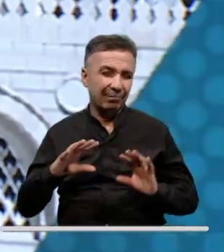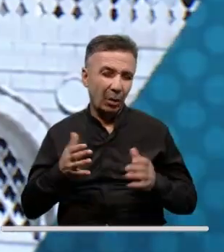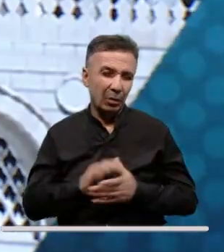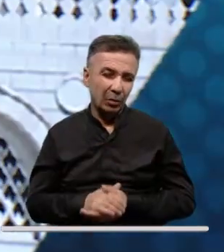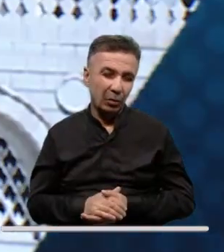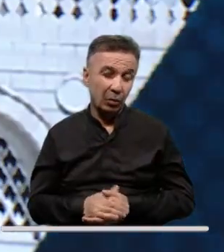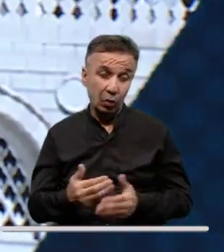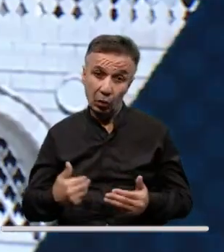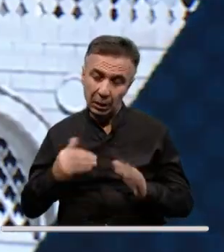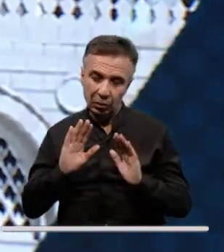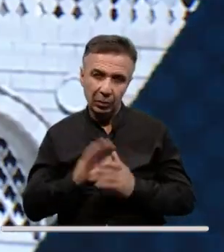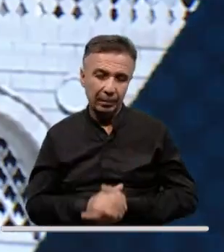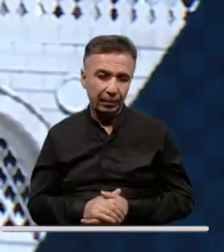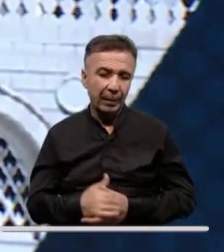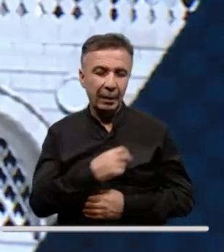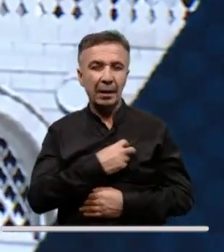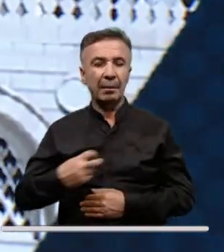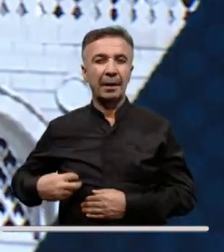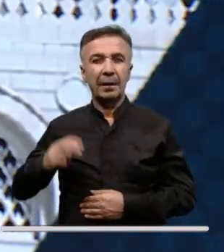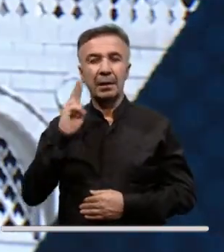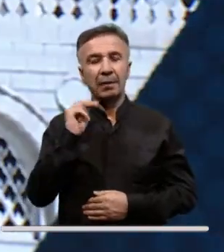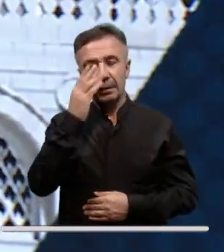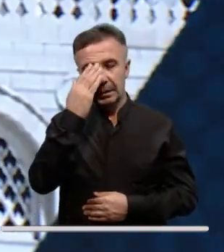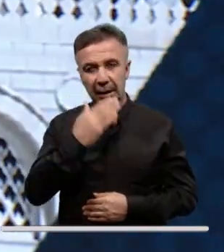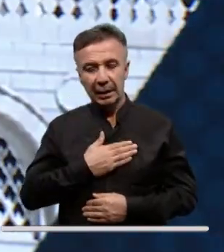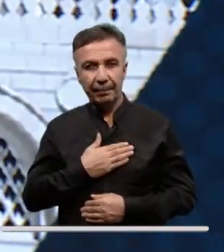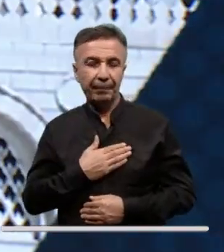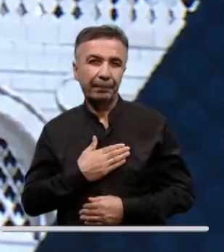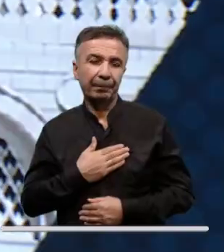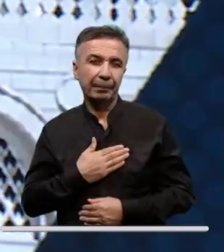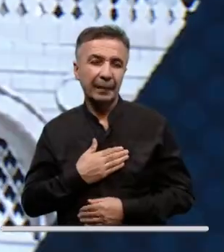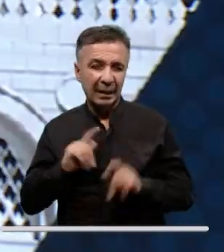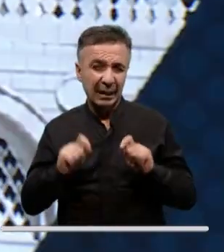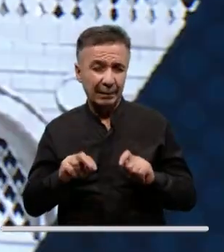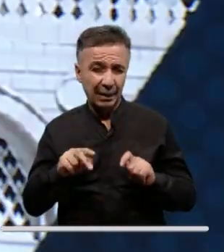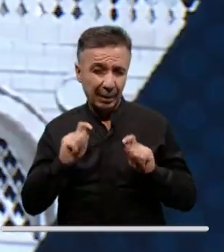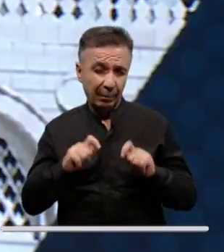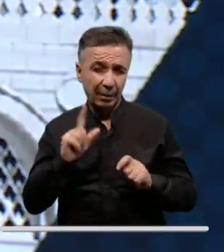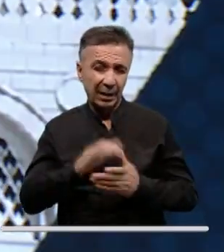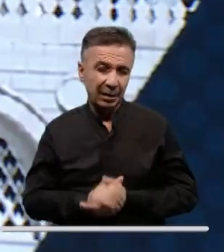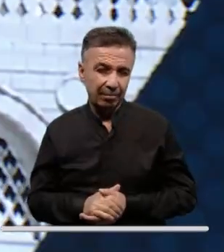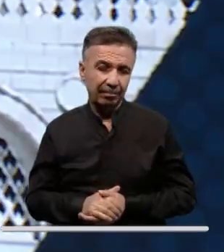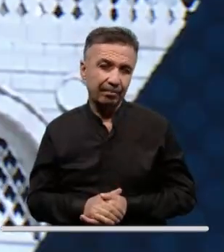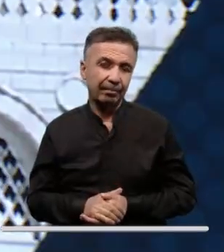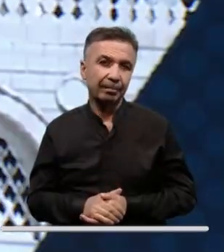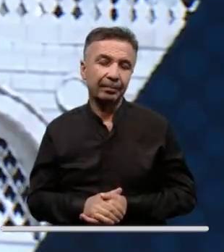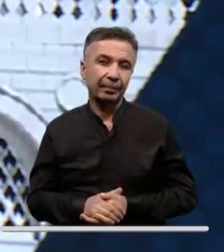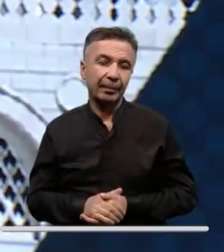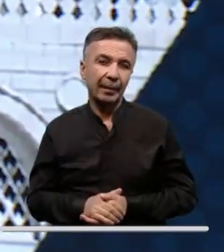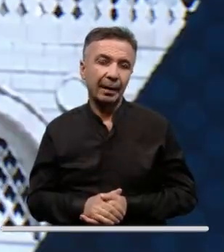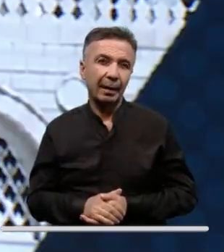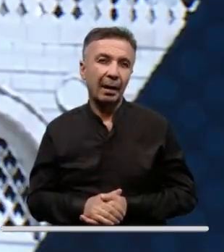Peki ne yapalım peygamber efendimiz sallallahu aleyhi ve sellemin yaptığını yapalım bize öğrettiğini yapalım